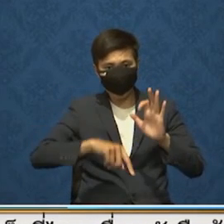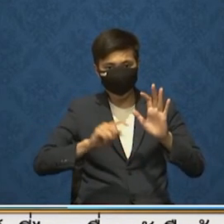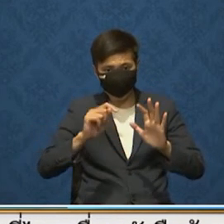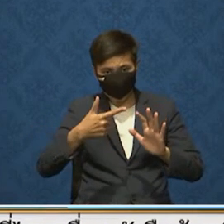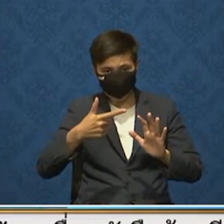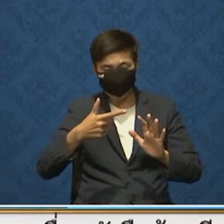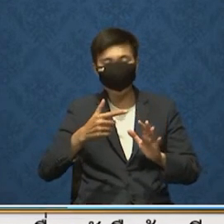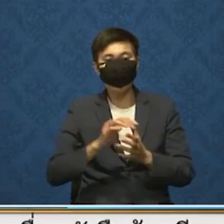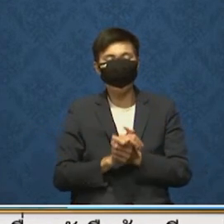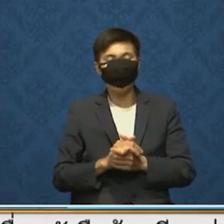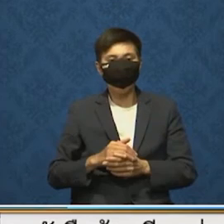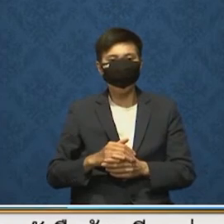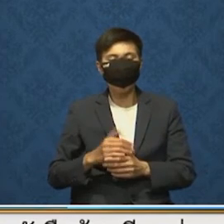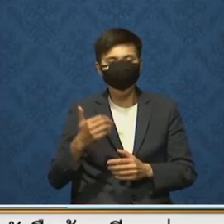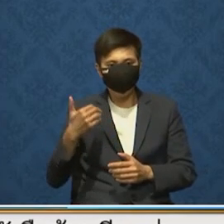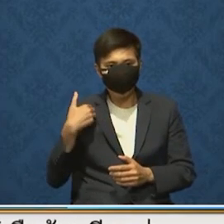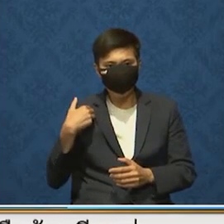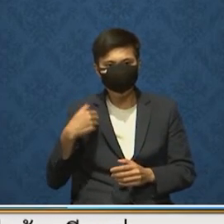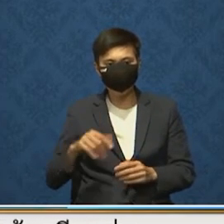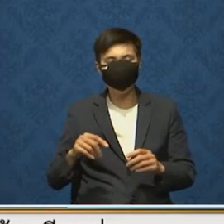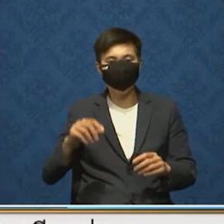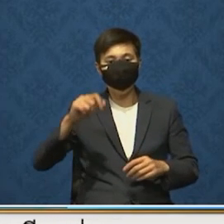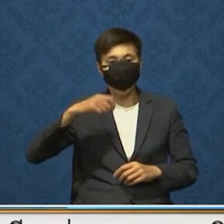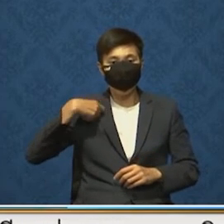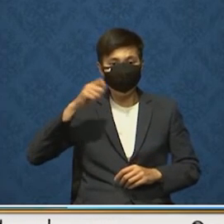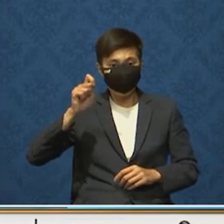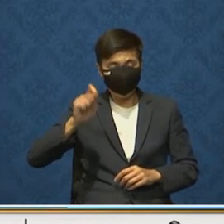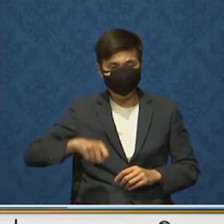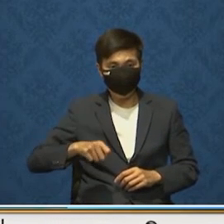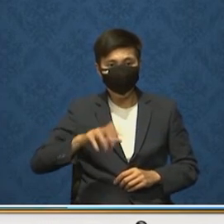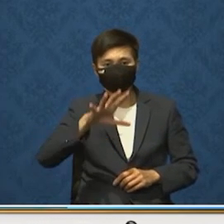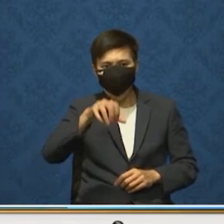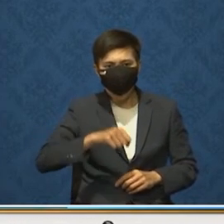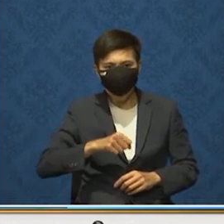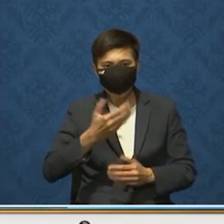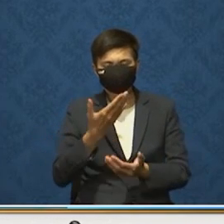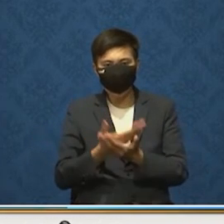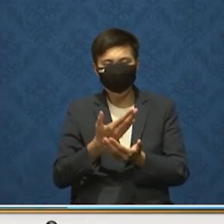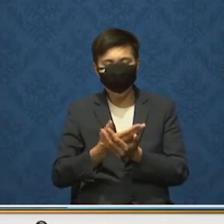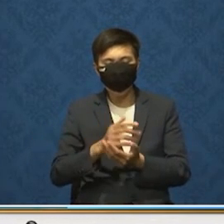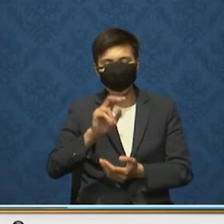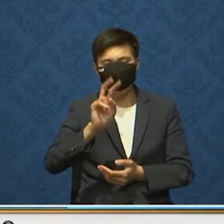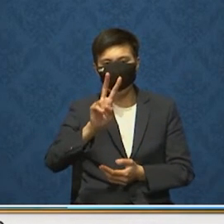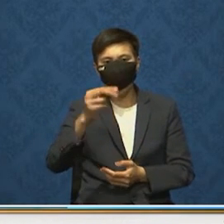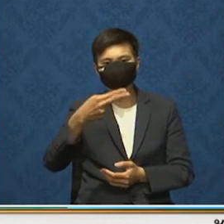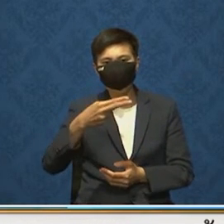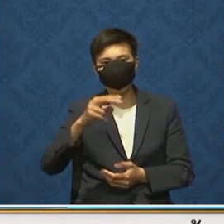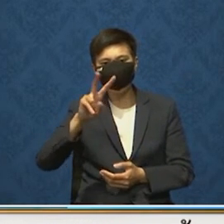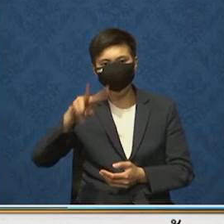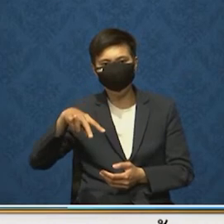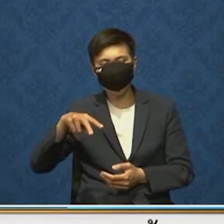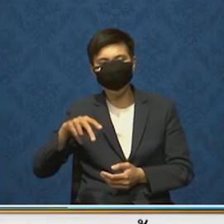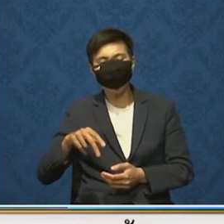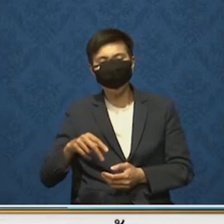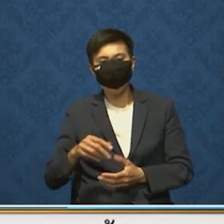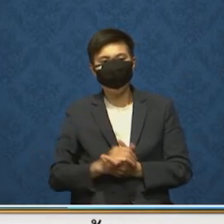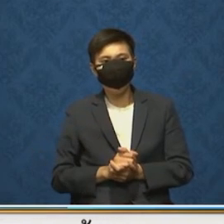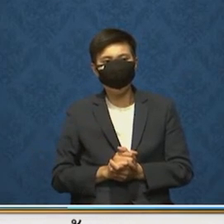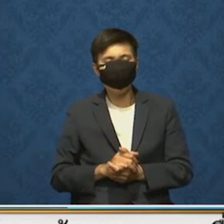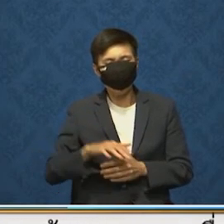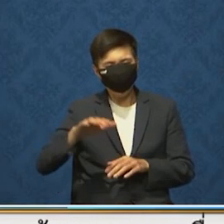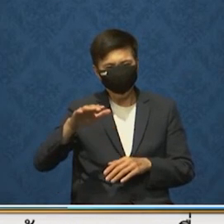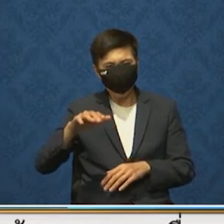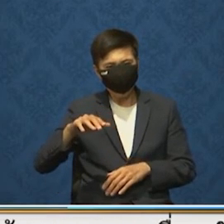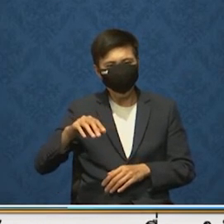สารยุธรรมอยู่แ่งหนึ่งเอาโคประณ 22,95 ลานบาท น้อยกว่าก็ส่วง